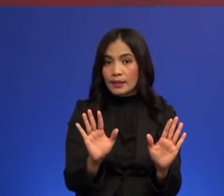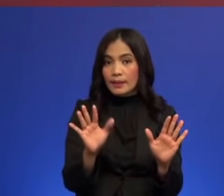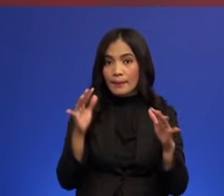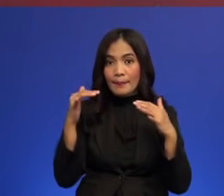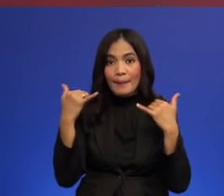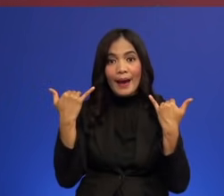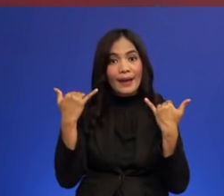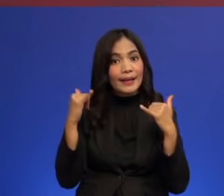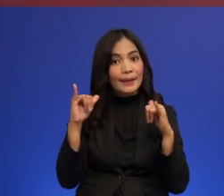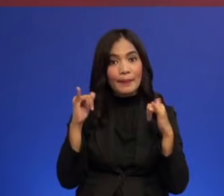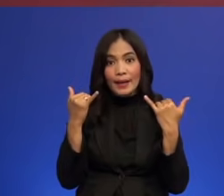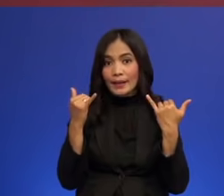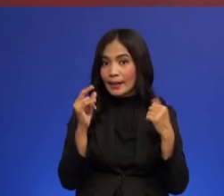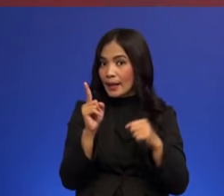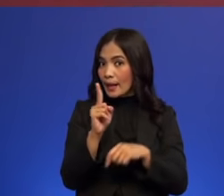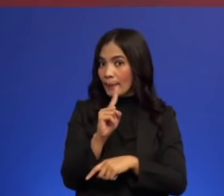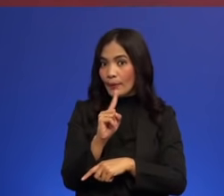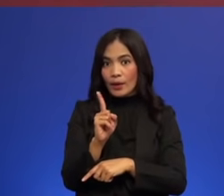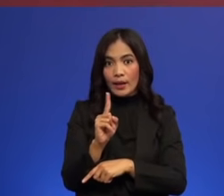main-main, jangan ceroboh.